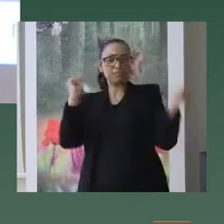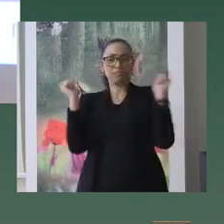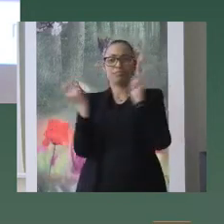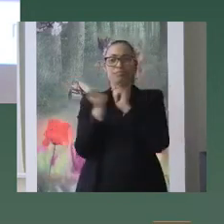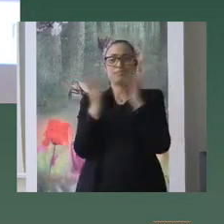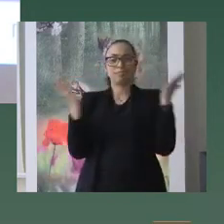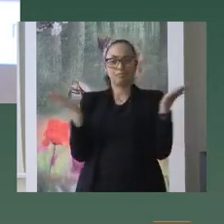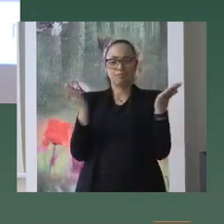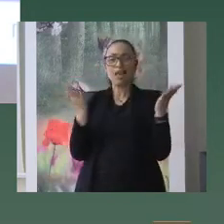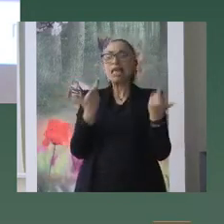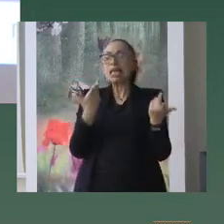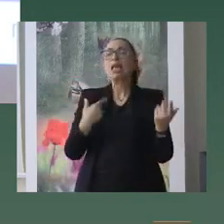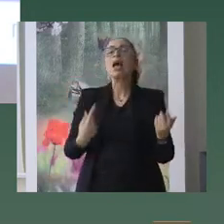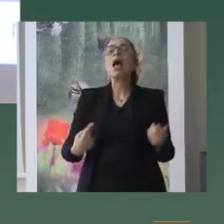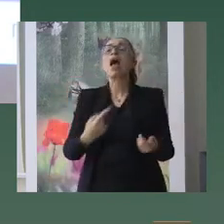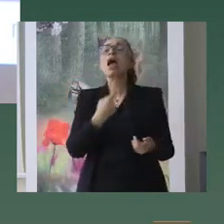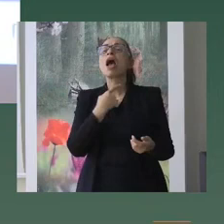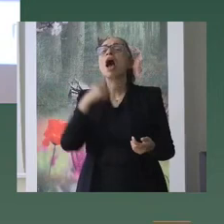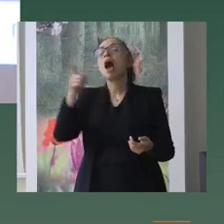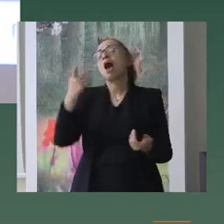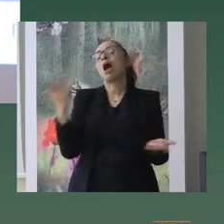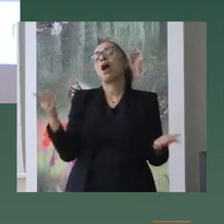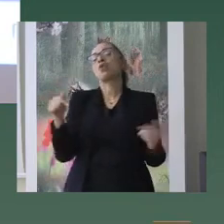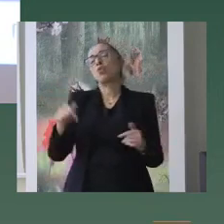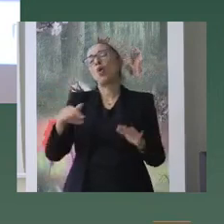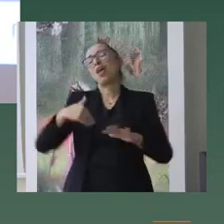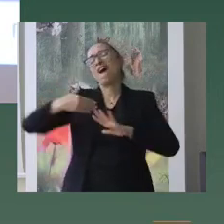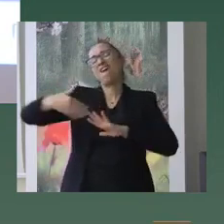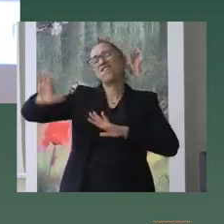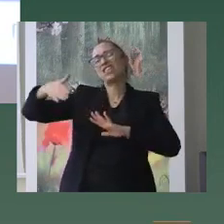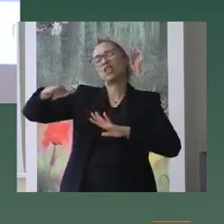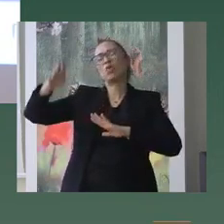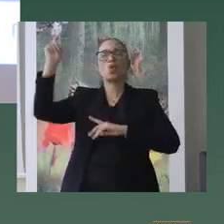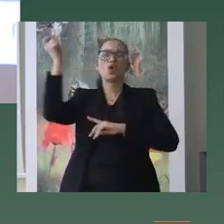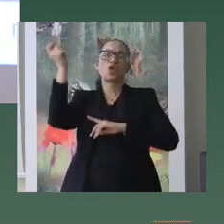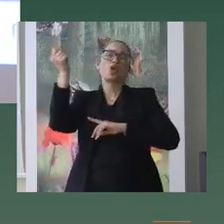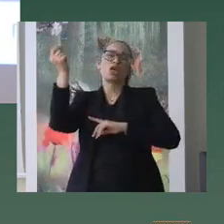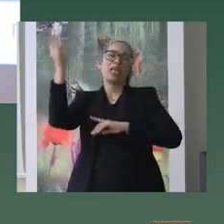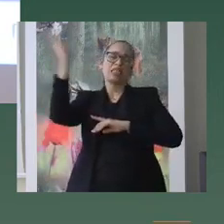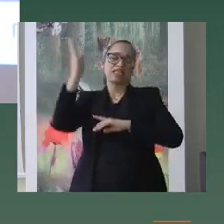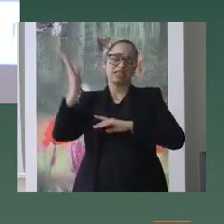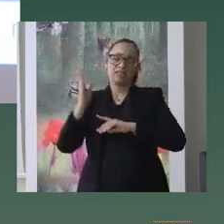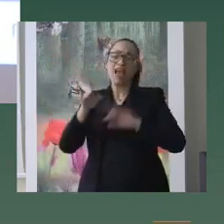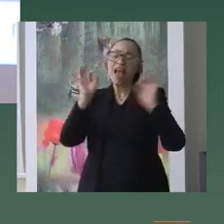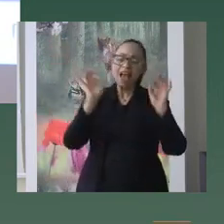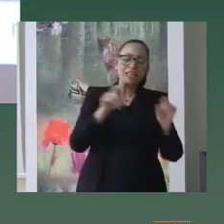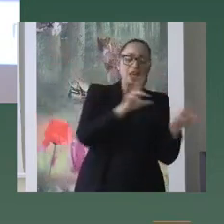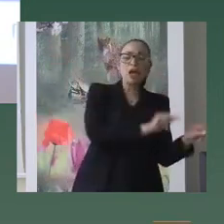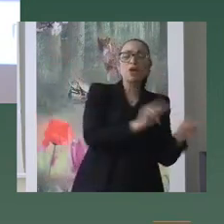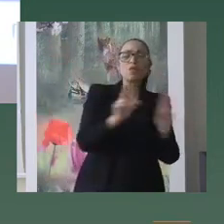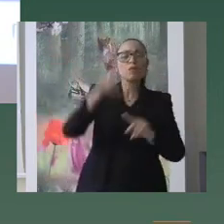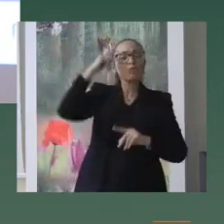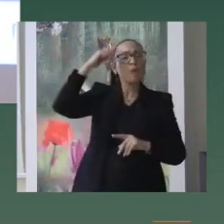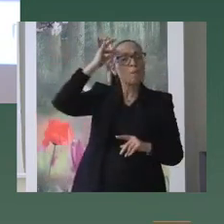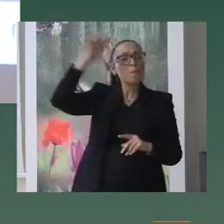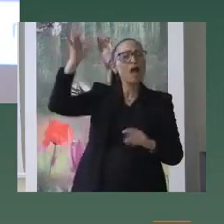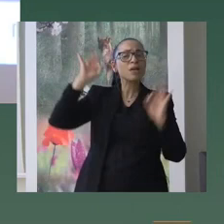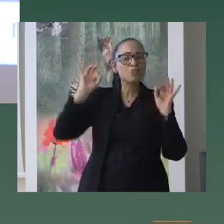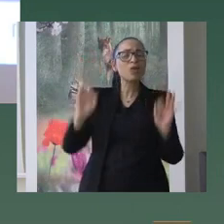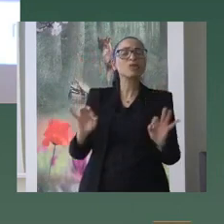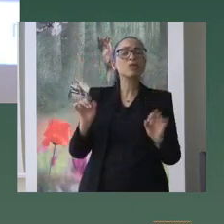φάνηκε ότι χάνει έσοδα η πόλη. Ξεχάστε αν υπάρχει κρίση εξωγενής. Έτσι και στην περίπτωση